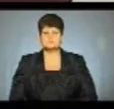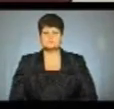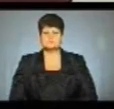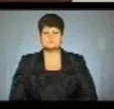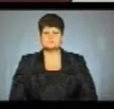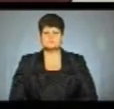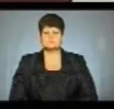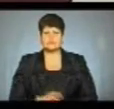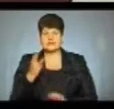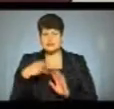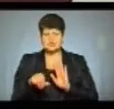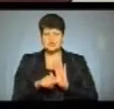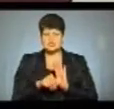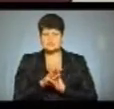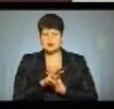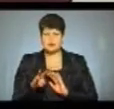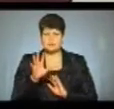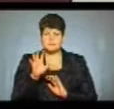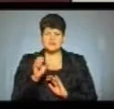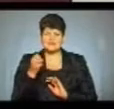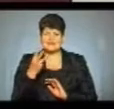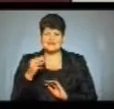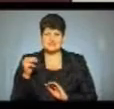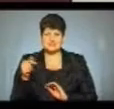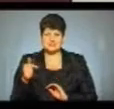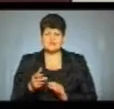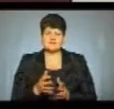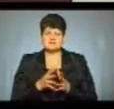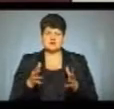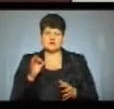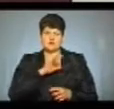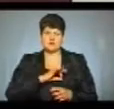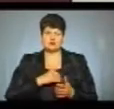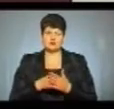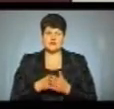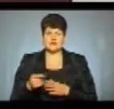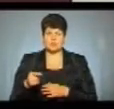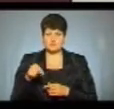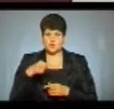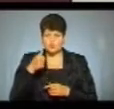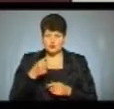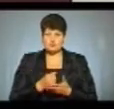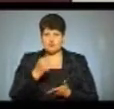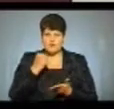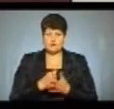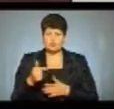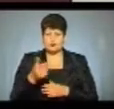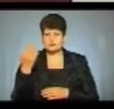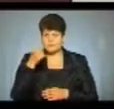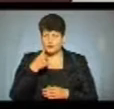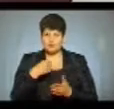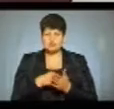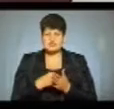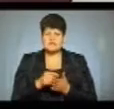На 36 мільйонів 513 тисяч гривень збільшився дохід у бюджеті Тернополя цього року. В ухваленому в грудні торік бюджеті